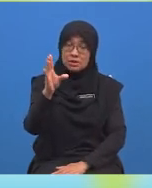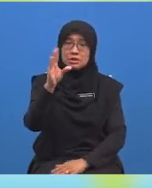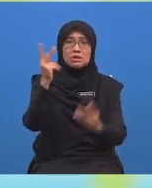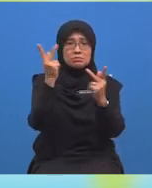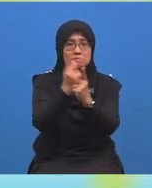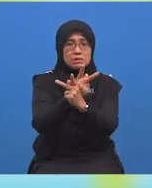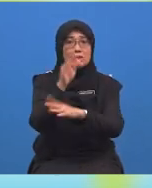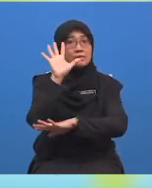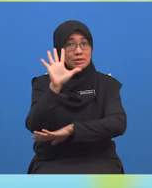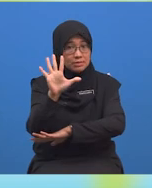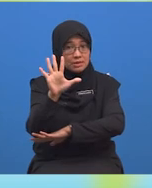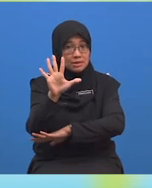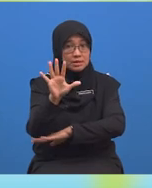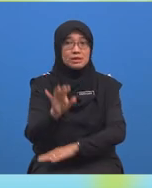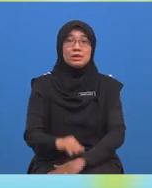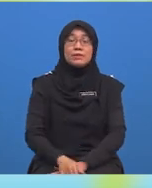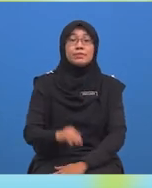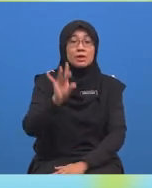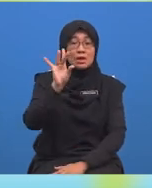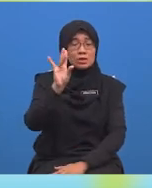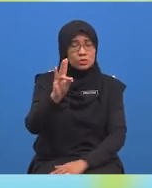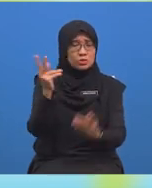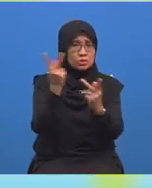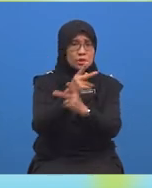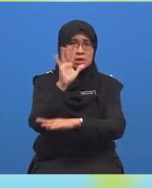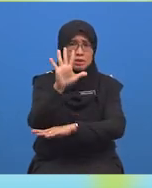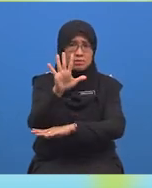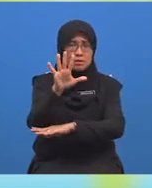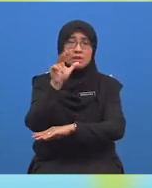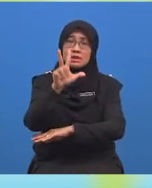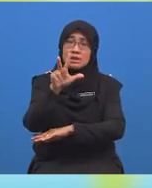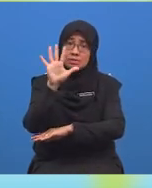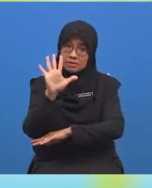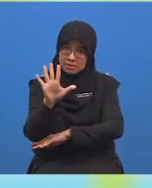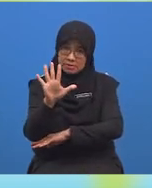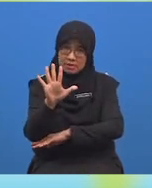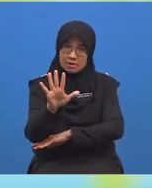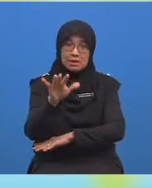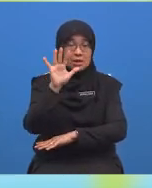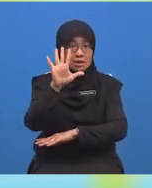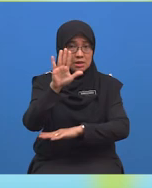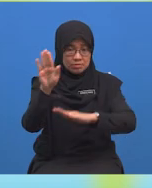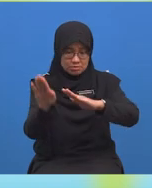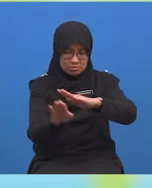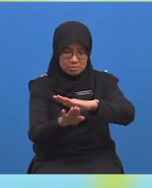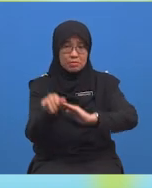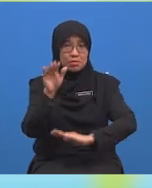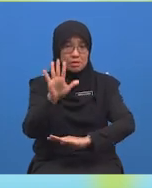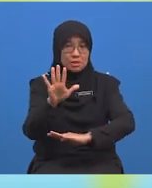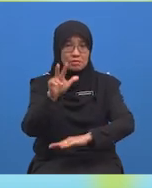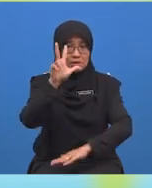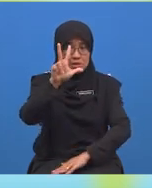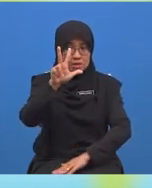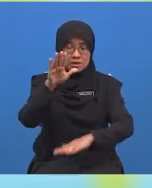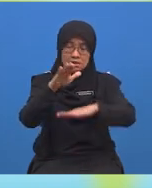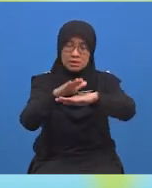917 darab 5. 7 darab 5 sama dengan 35. 5 di bawah 5 dan 3